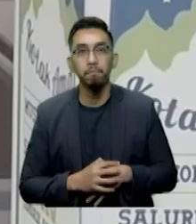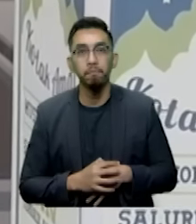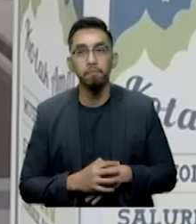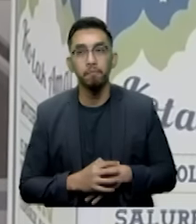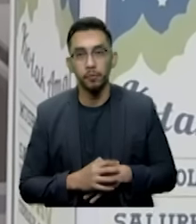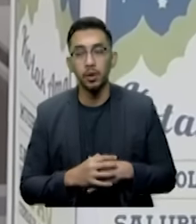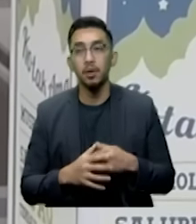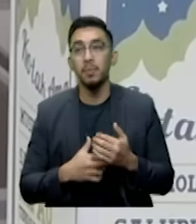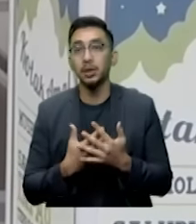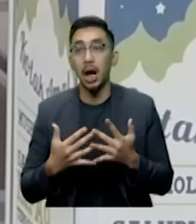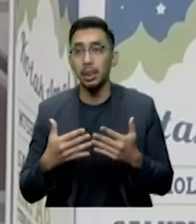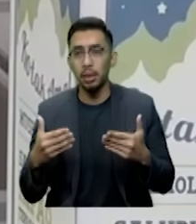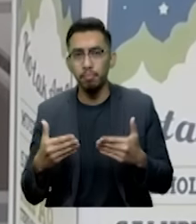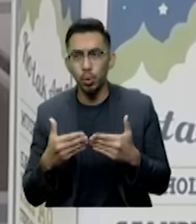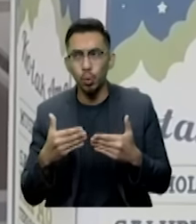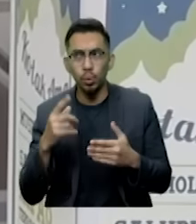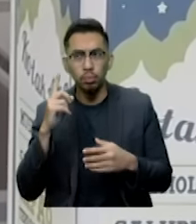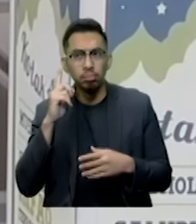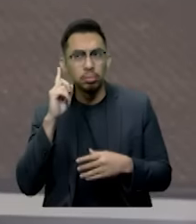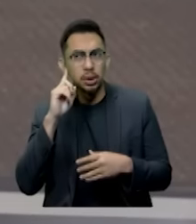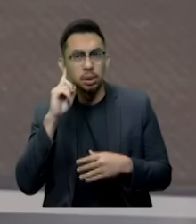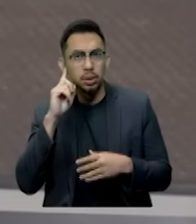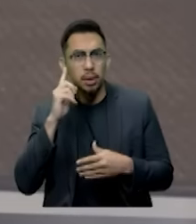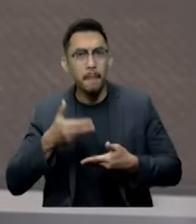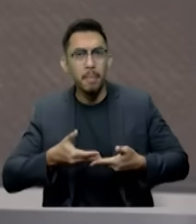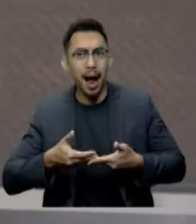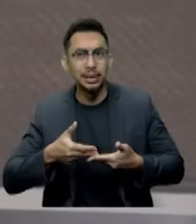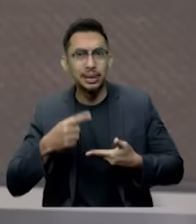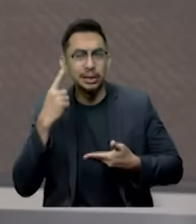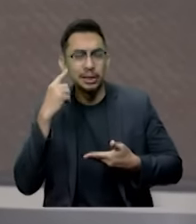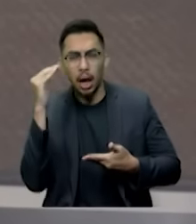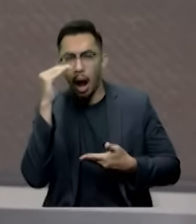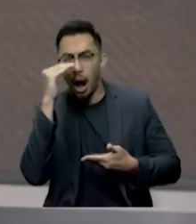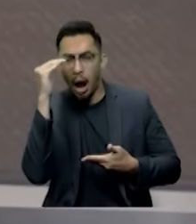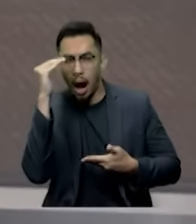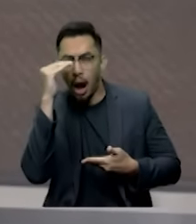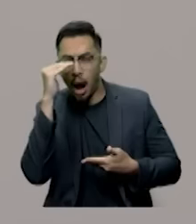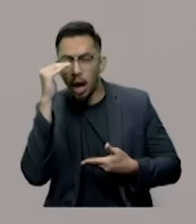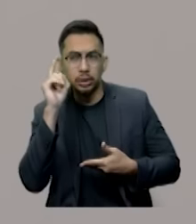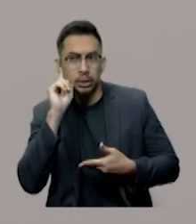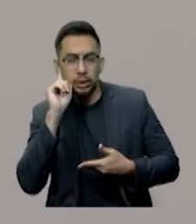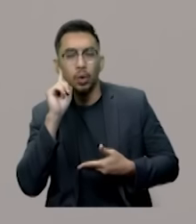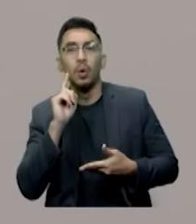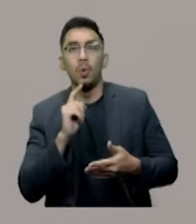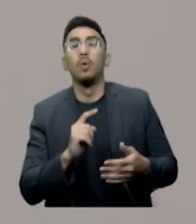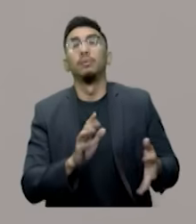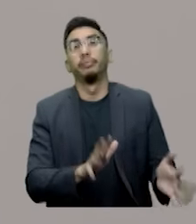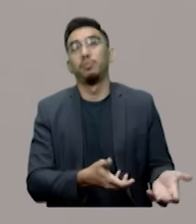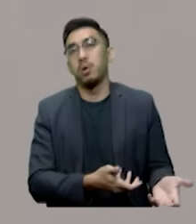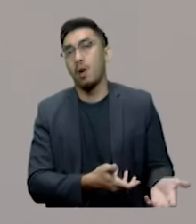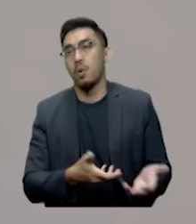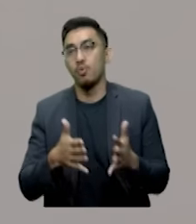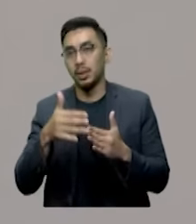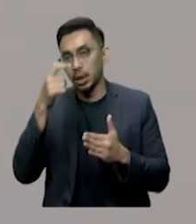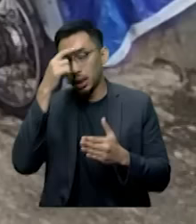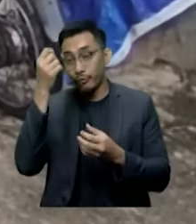mendapati bayi perempuan menangis di bawah tangga musola kemudian membawa sang bayi ke rumah sakit. Berbekal CCTV, kepolisian